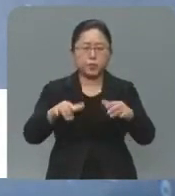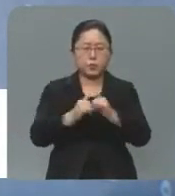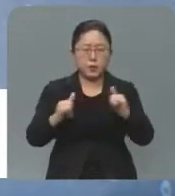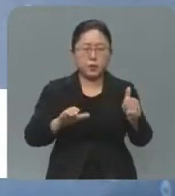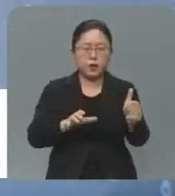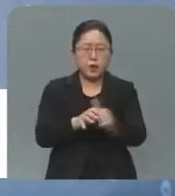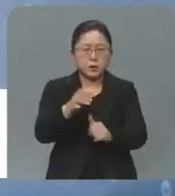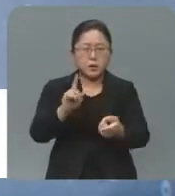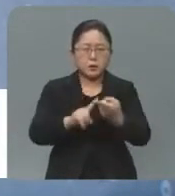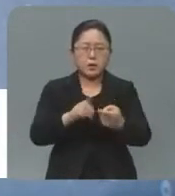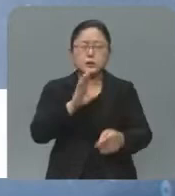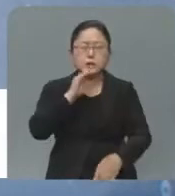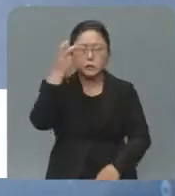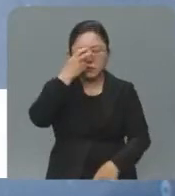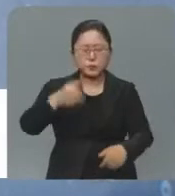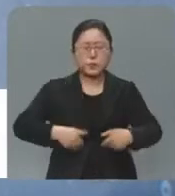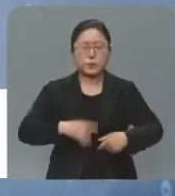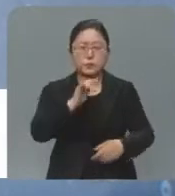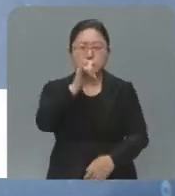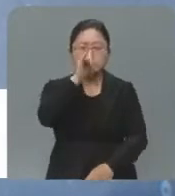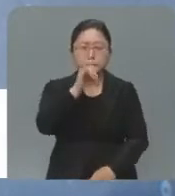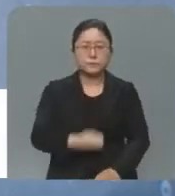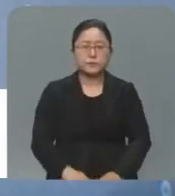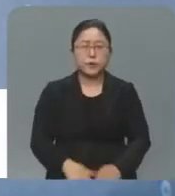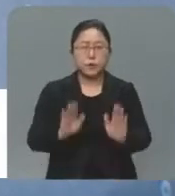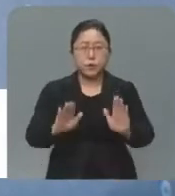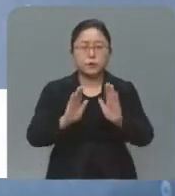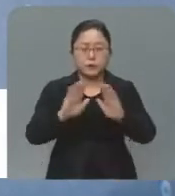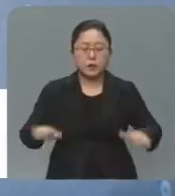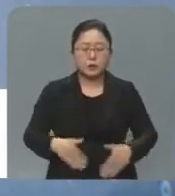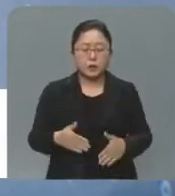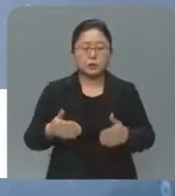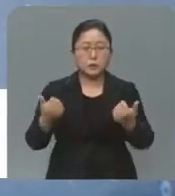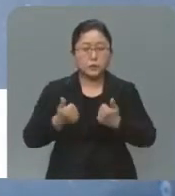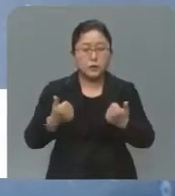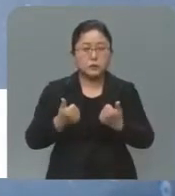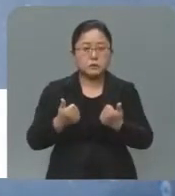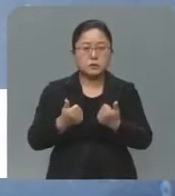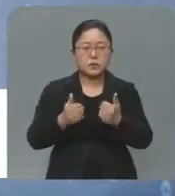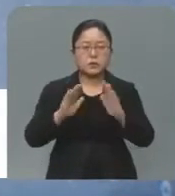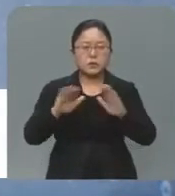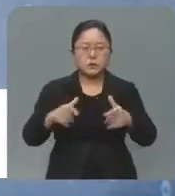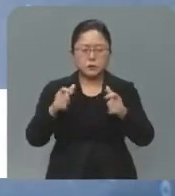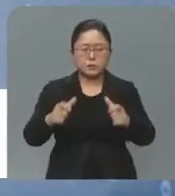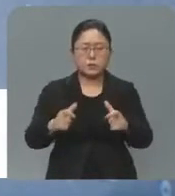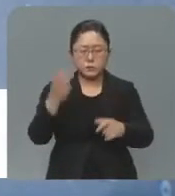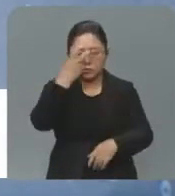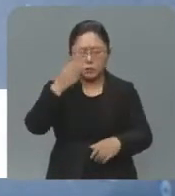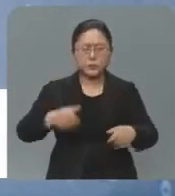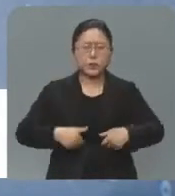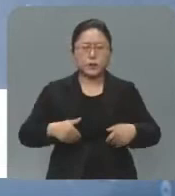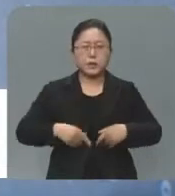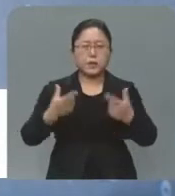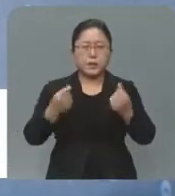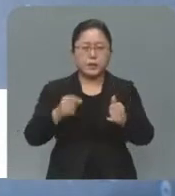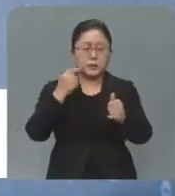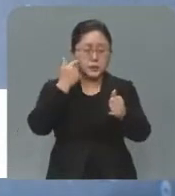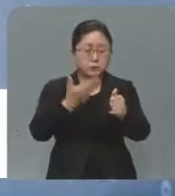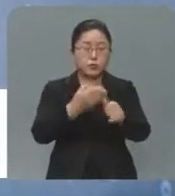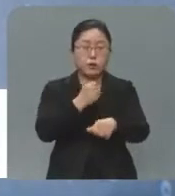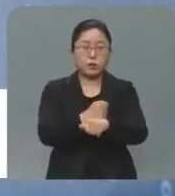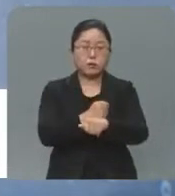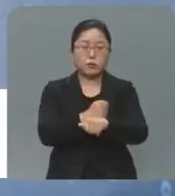진상 파악이 필요하다는 목소리가 높아지고 있는데요. 오늘 전라남도 의회에서도 전남 지역에 조사가 필요하다며 이 같은 지적이